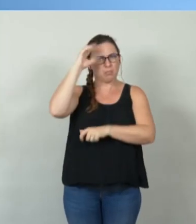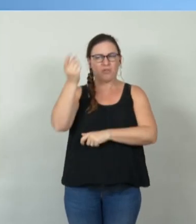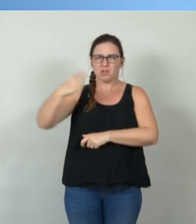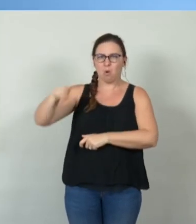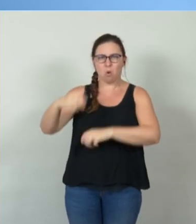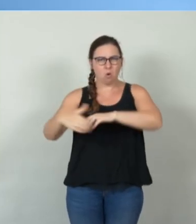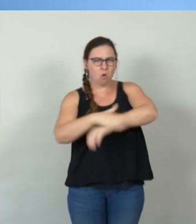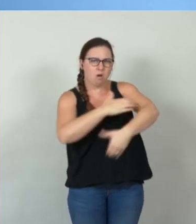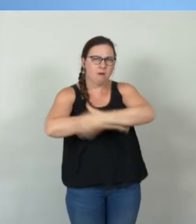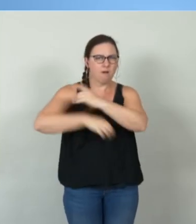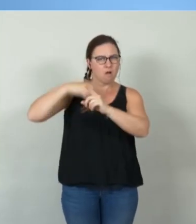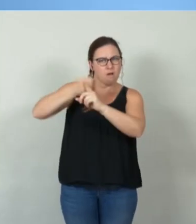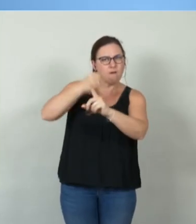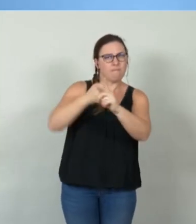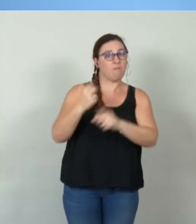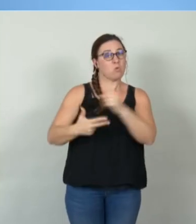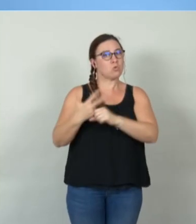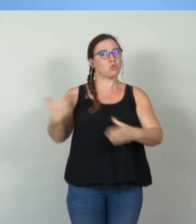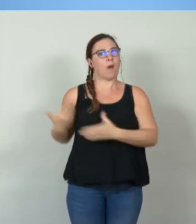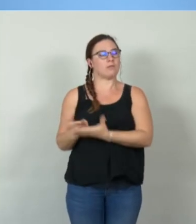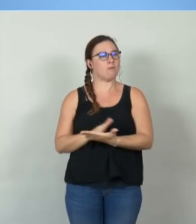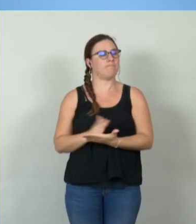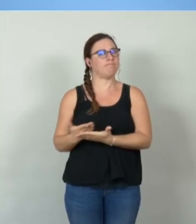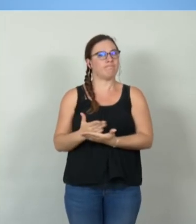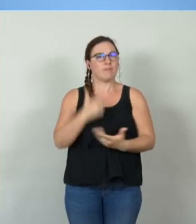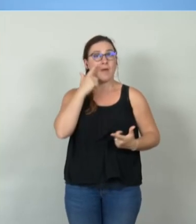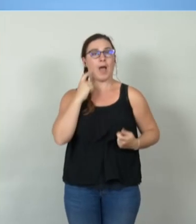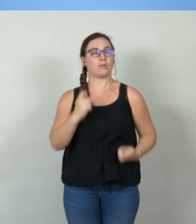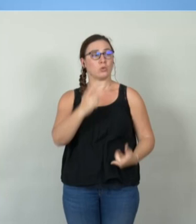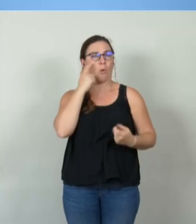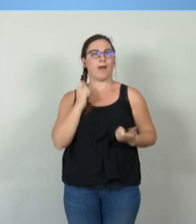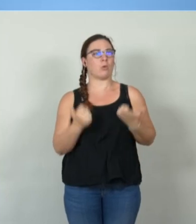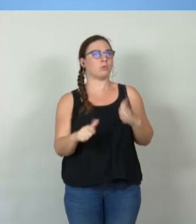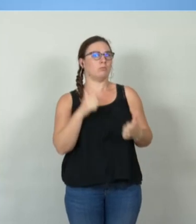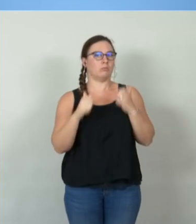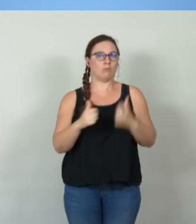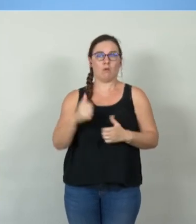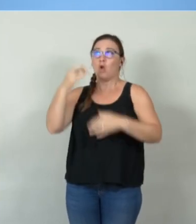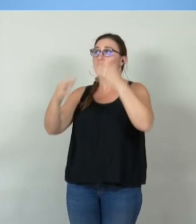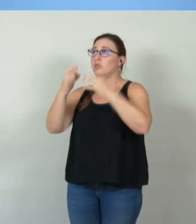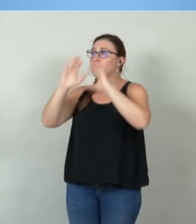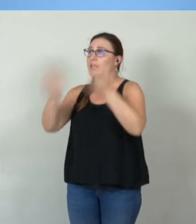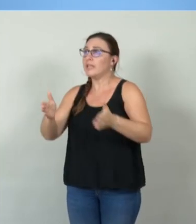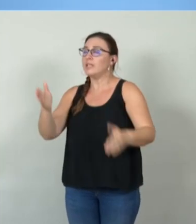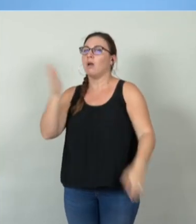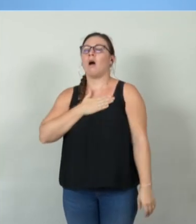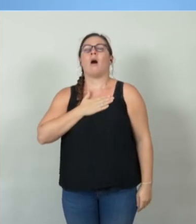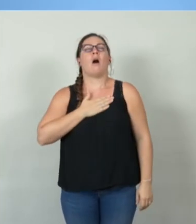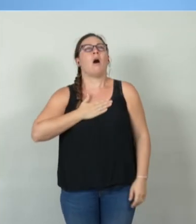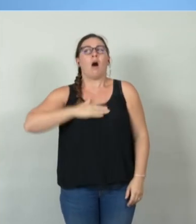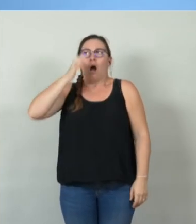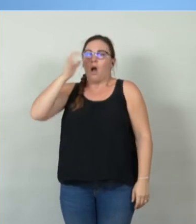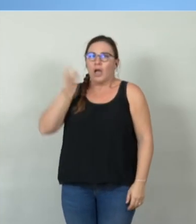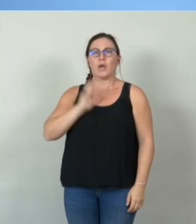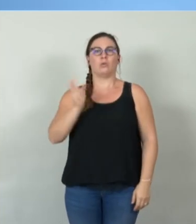qui avait 1000 raisons de douter depuis trois ans et qui ont pris la décision du tribunal judiciaire comme une libération jamais l'histoire